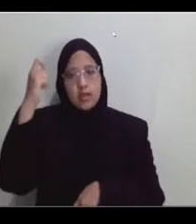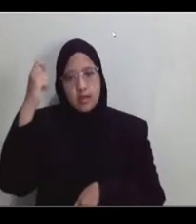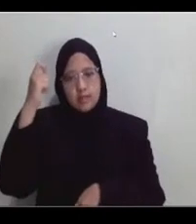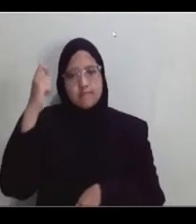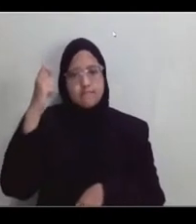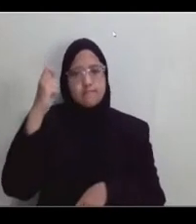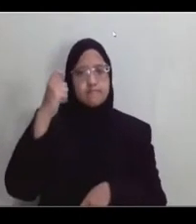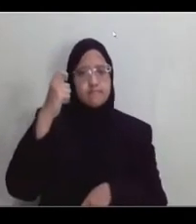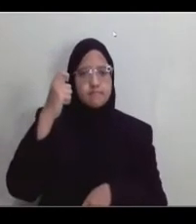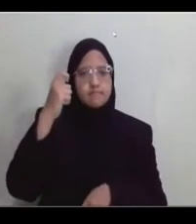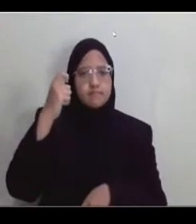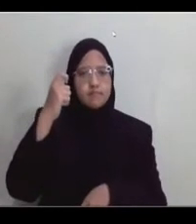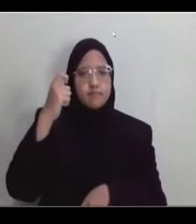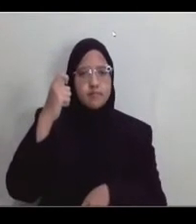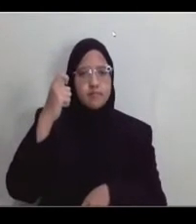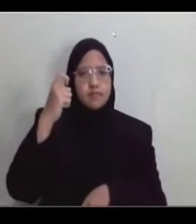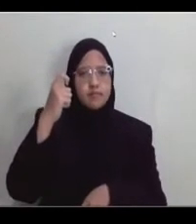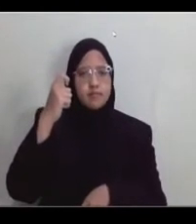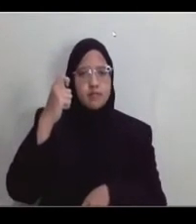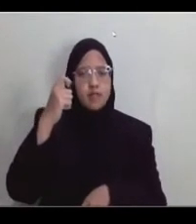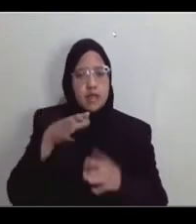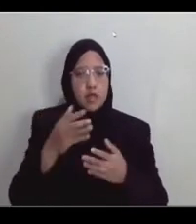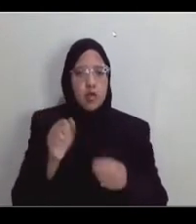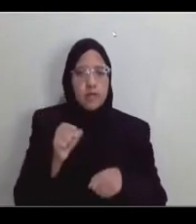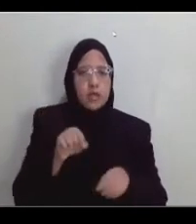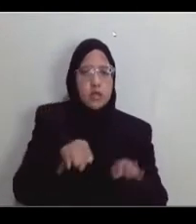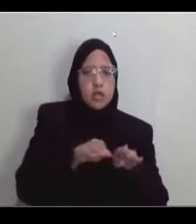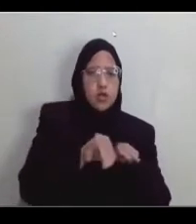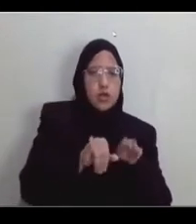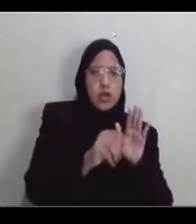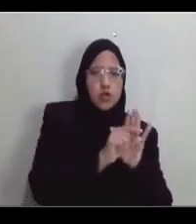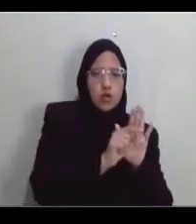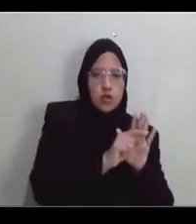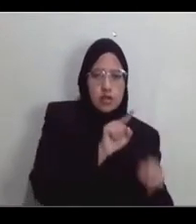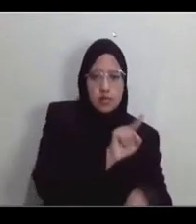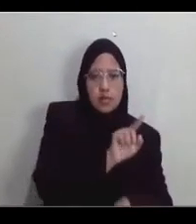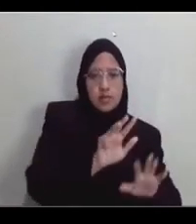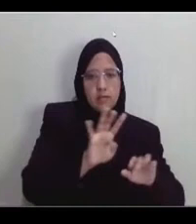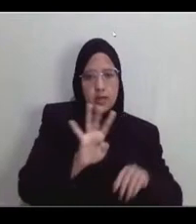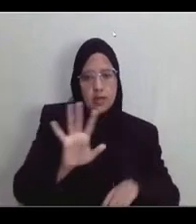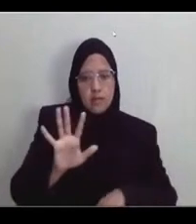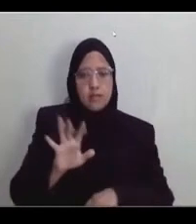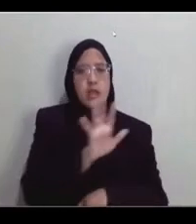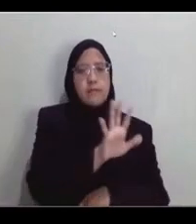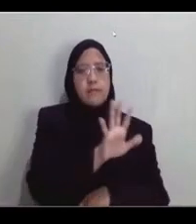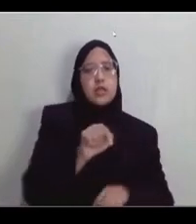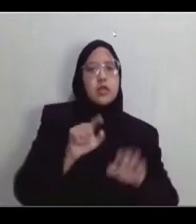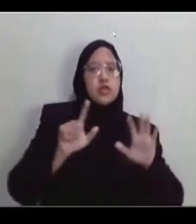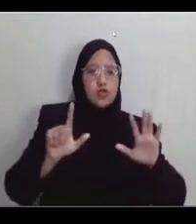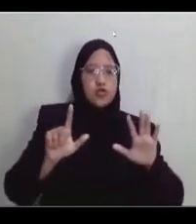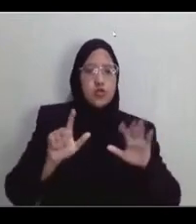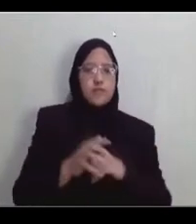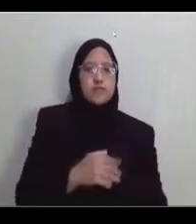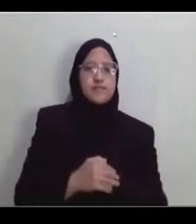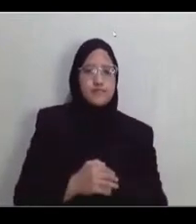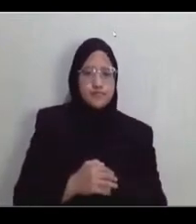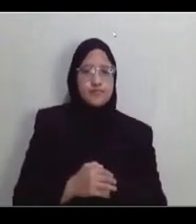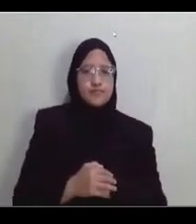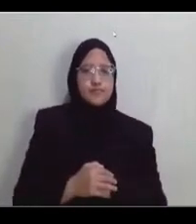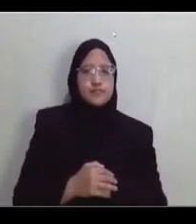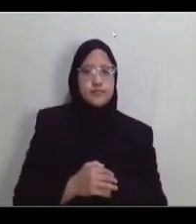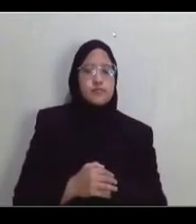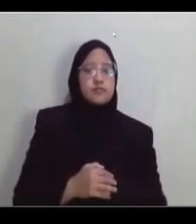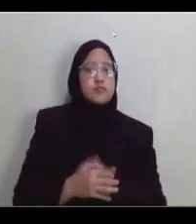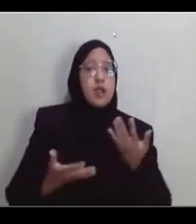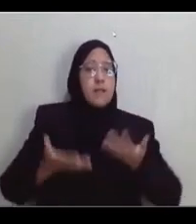menurut undang-undang Dasar 1945 5.7 menimbang bahwa setelah mempertimbangkan